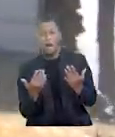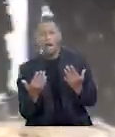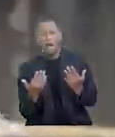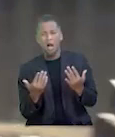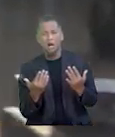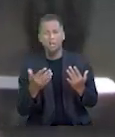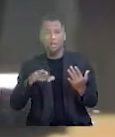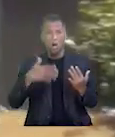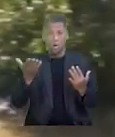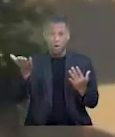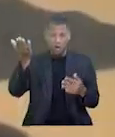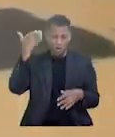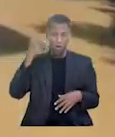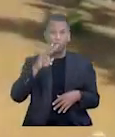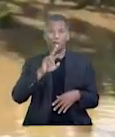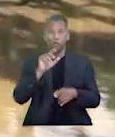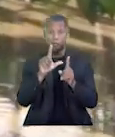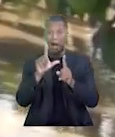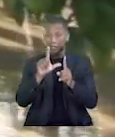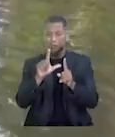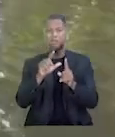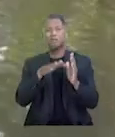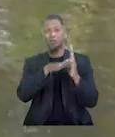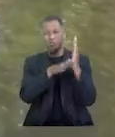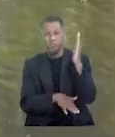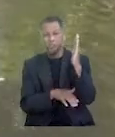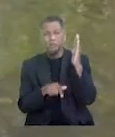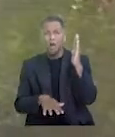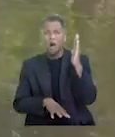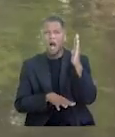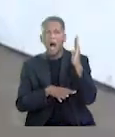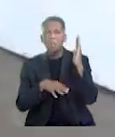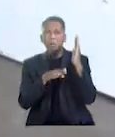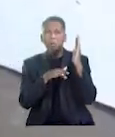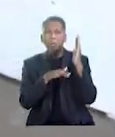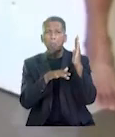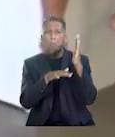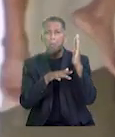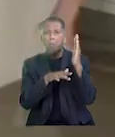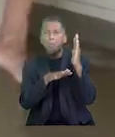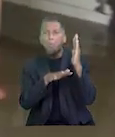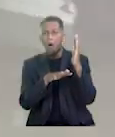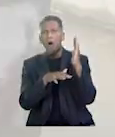tahun 2017 lalu. Air masuk ke dalam rumah warga hingga setinggi lutut orang dewasa.